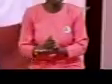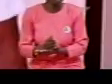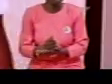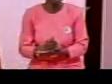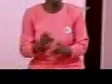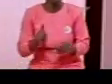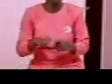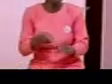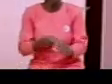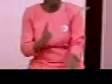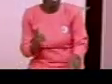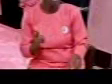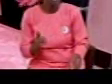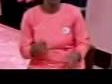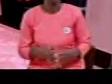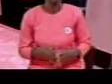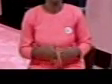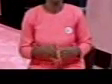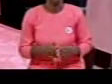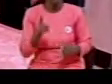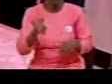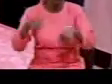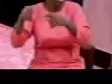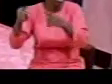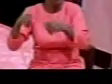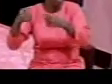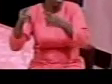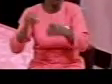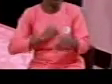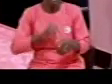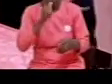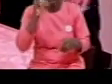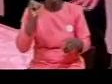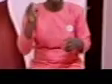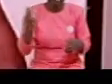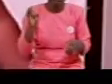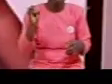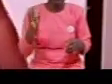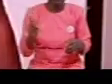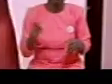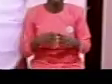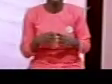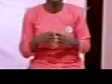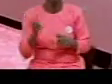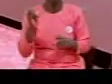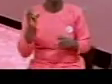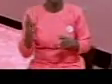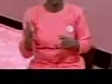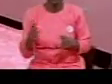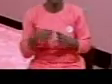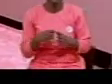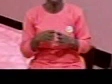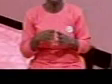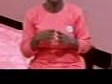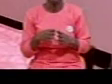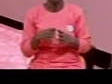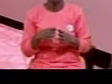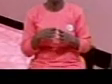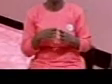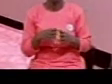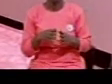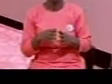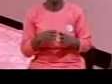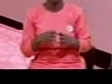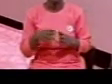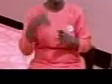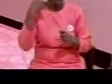روح روح روح انت روح انت انا كويس انا كويس روح انت يا صلاح دلوقتي حاضر يا ماجد بيه For the love of